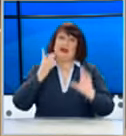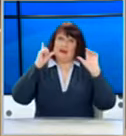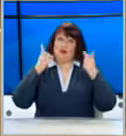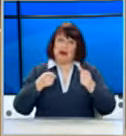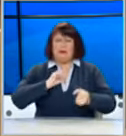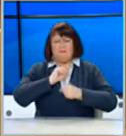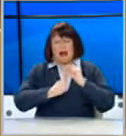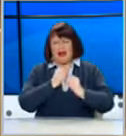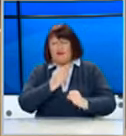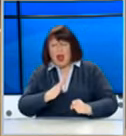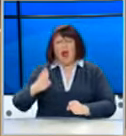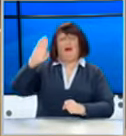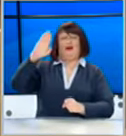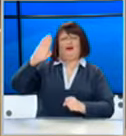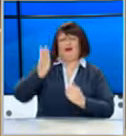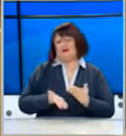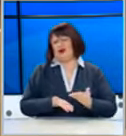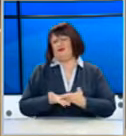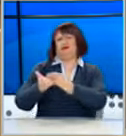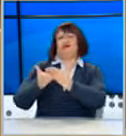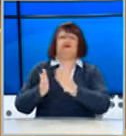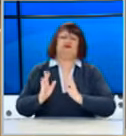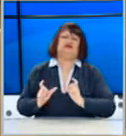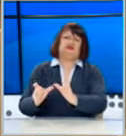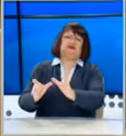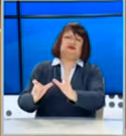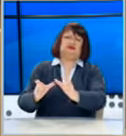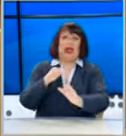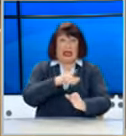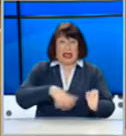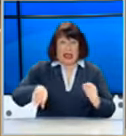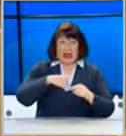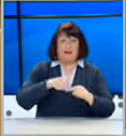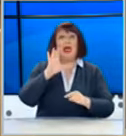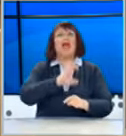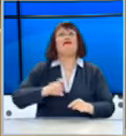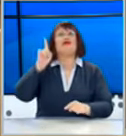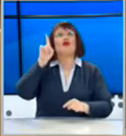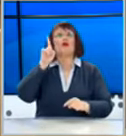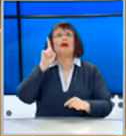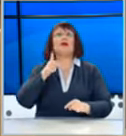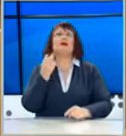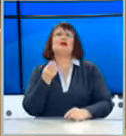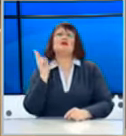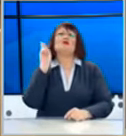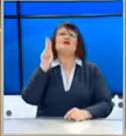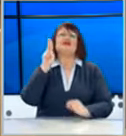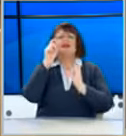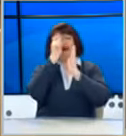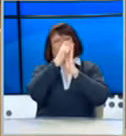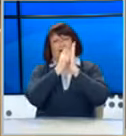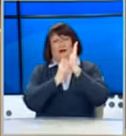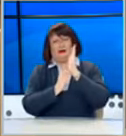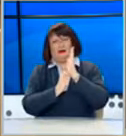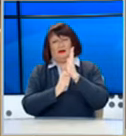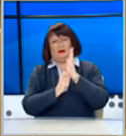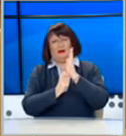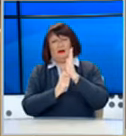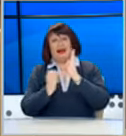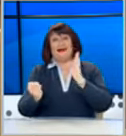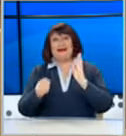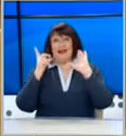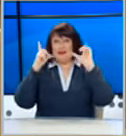ακροδεξιά σε εθνικό και ευρωπαϊκό επίπεδο, έχετε στα ψηφοδέλτιά σας, στα ψηφοδέλτια που το κόμμα της